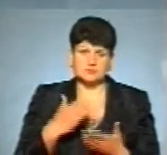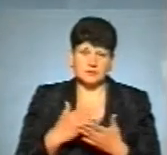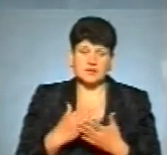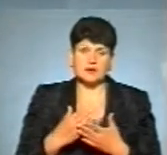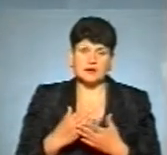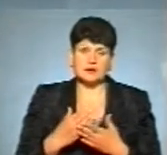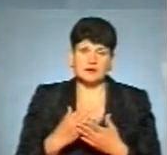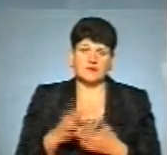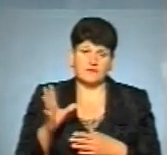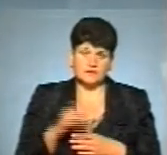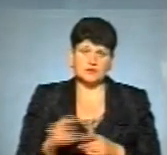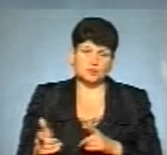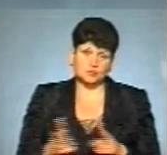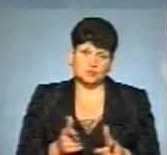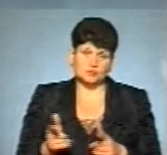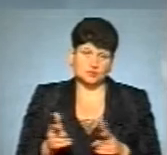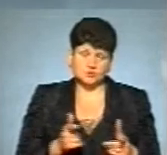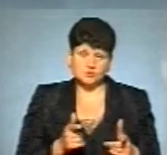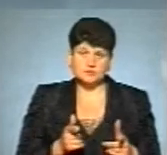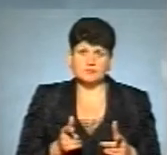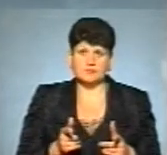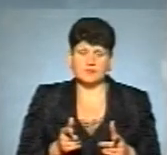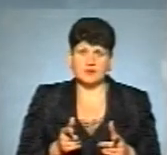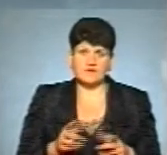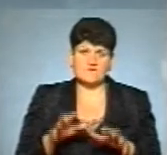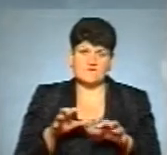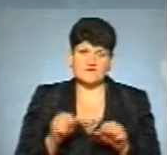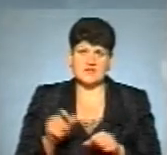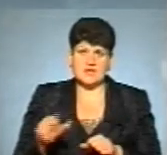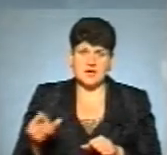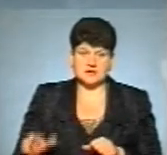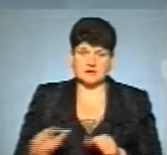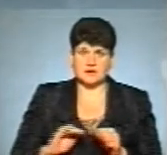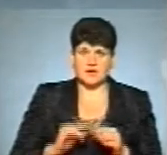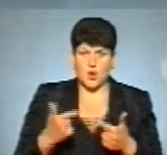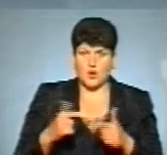до цього готуються, і, ну, адекватні власники, вони